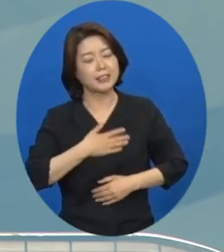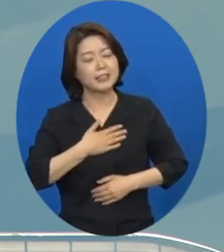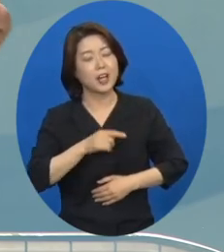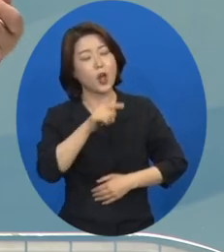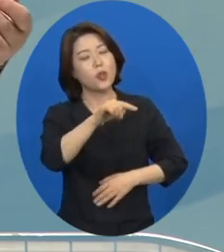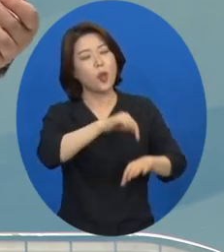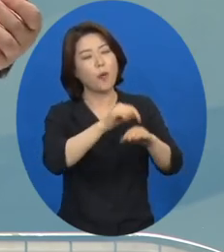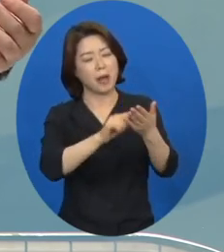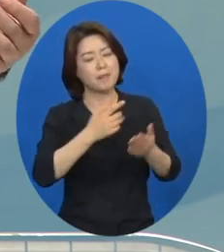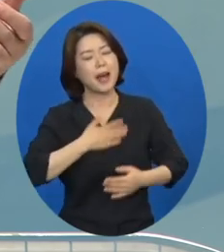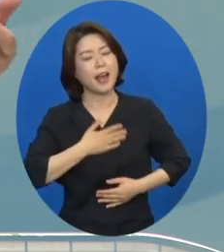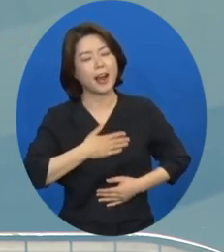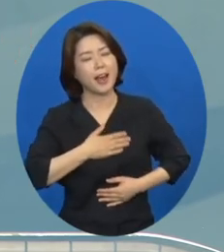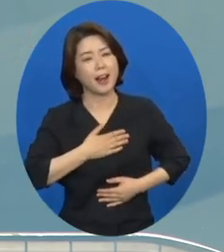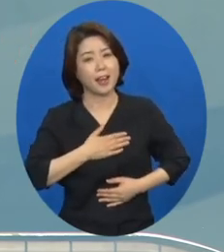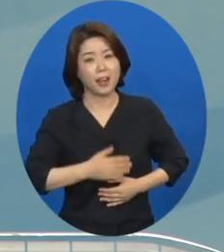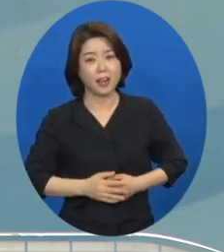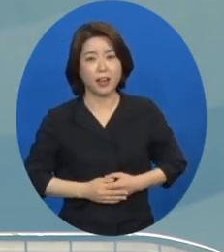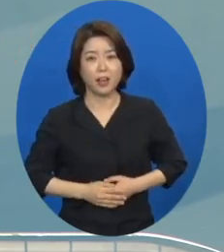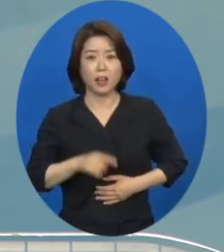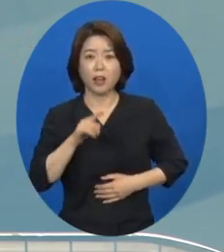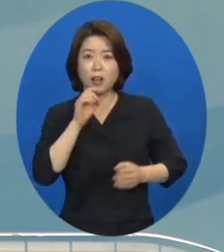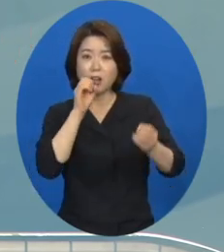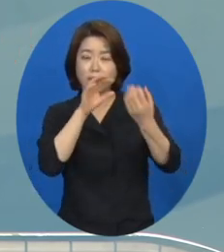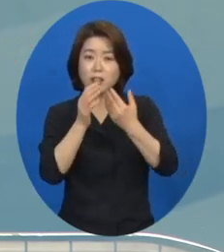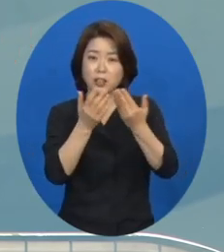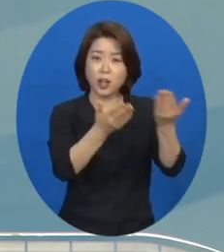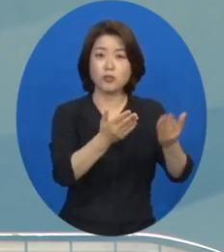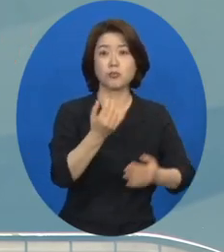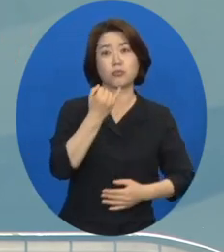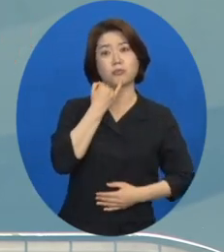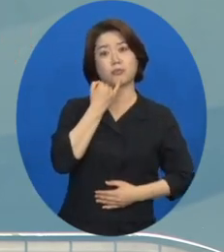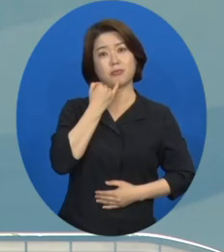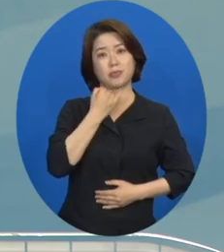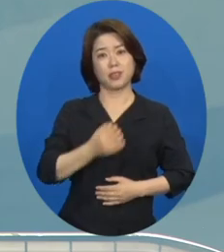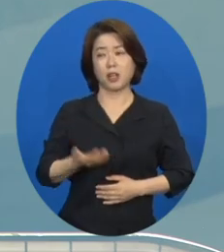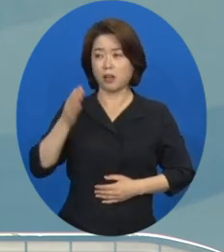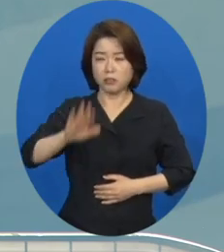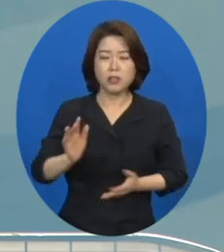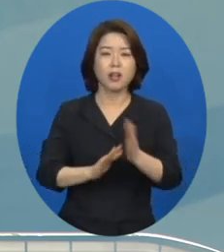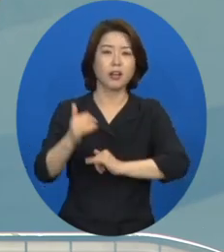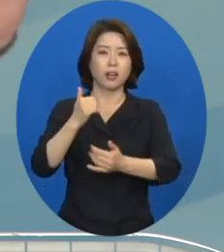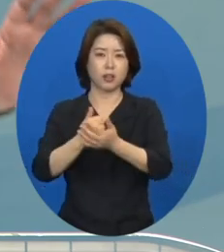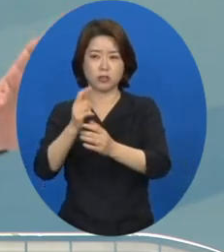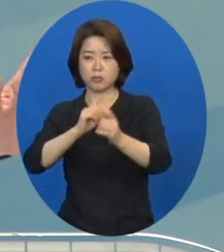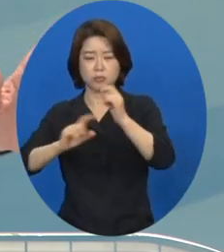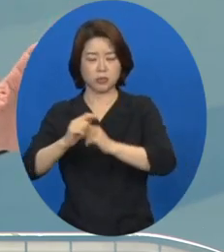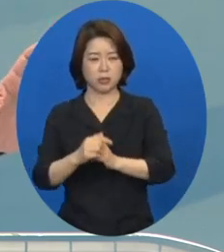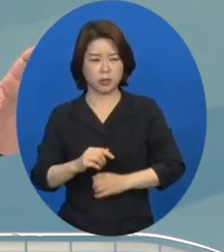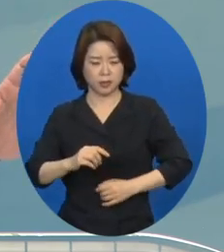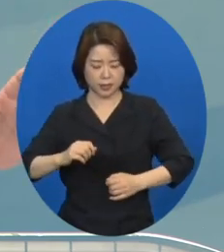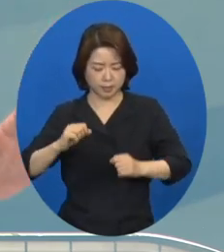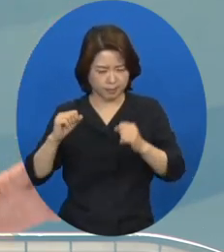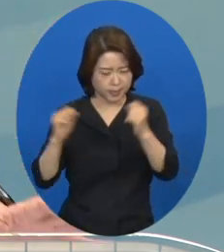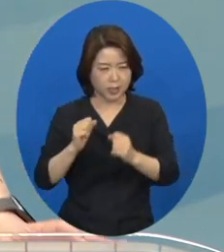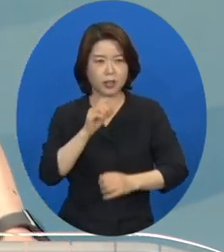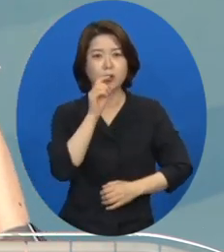너 마음 알지, 이렇게 해주실 만한데 예수님은 더 냉정하게